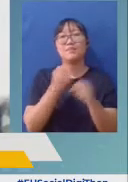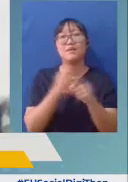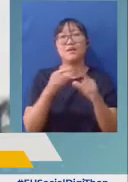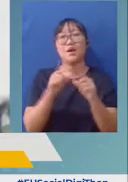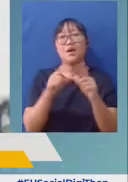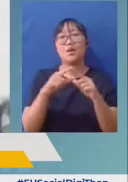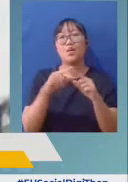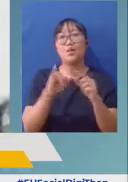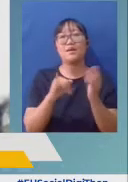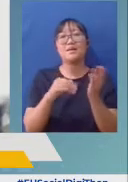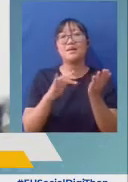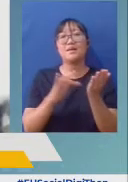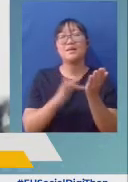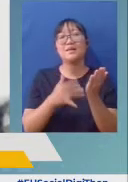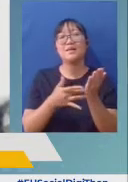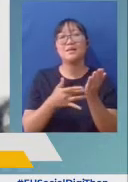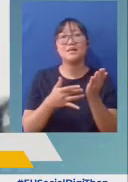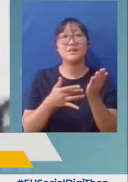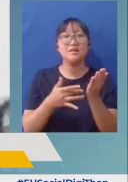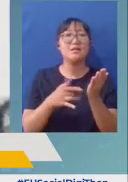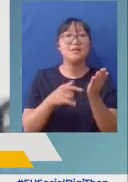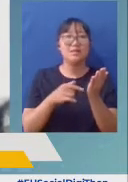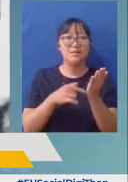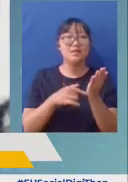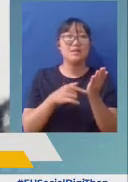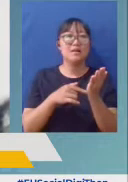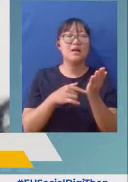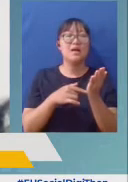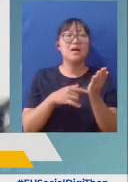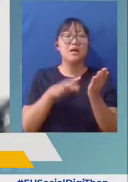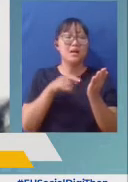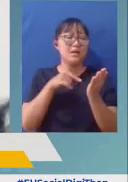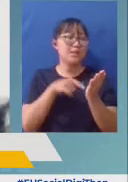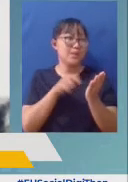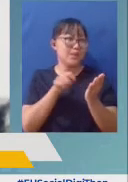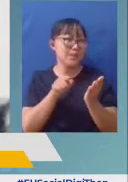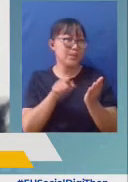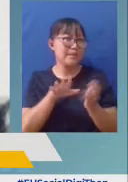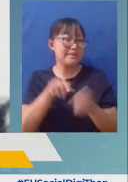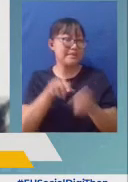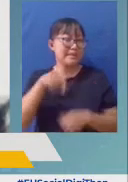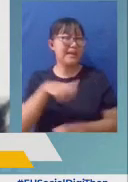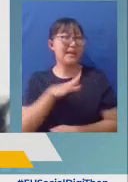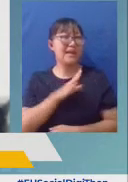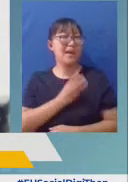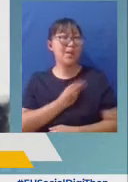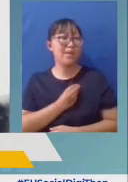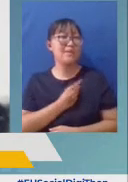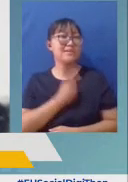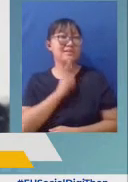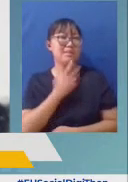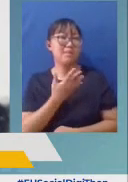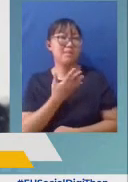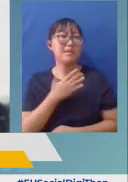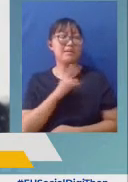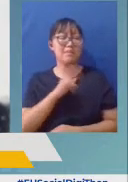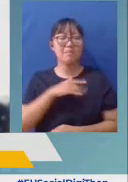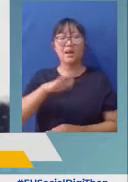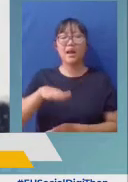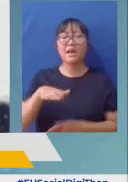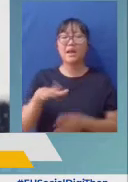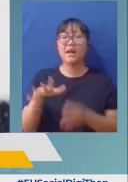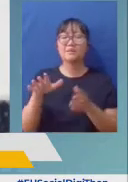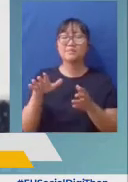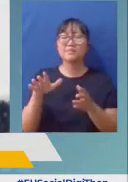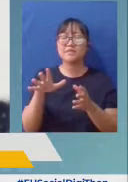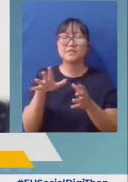kepada gawai itu. Nah, itu Mbak, yang aku khawatir saat ini adalah kelekatan pada gawai itu. Kalau cyberbullying-nya tadi,